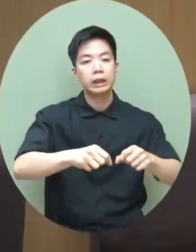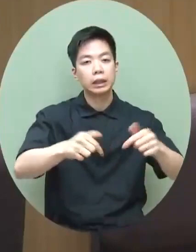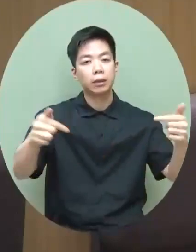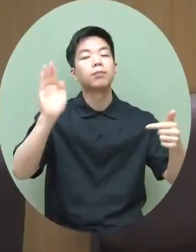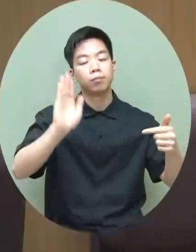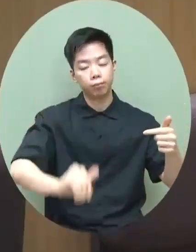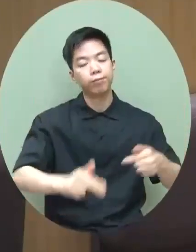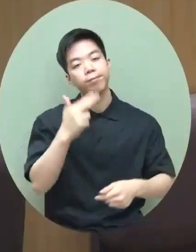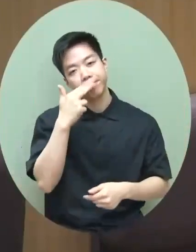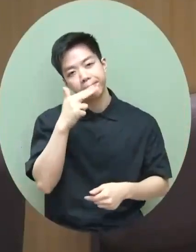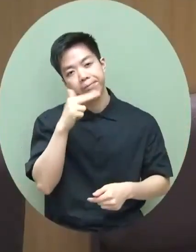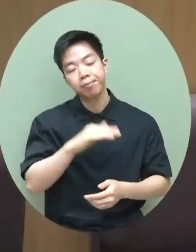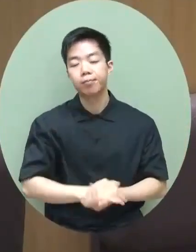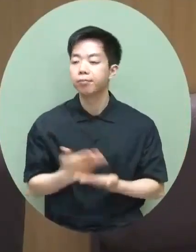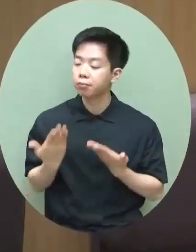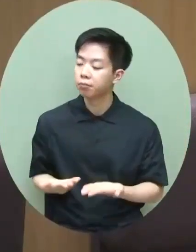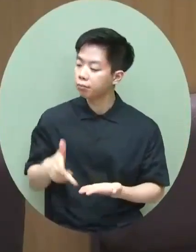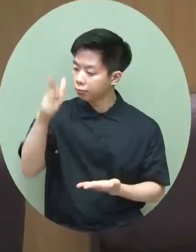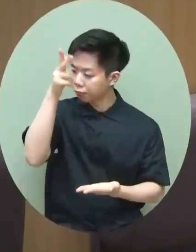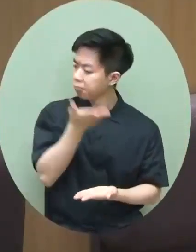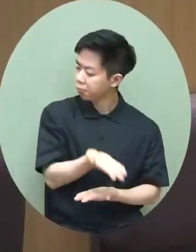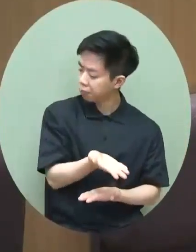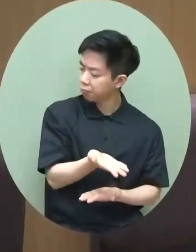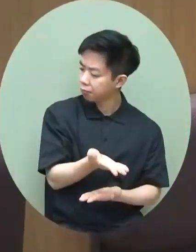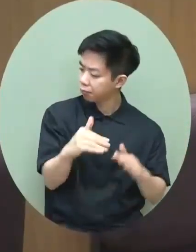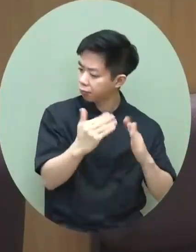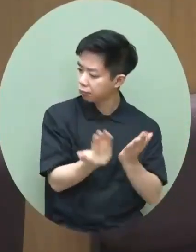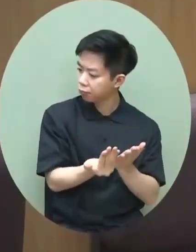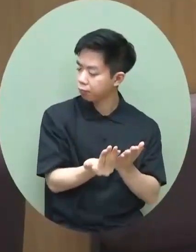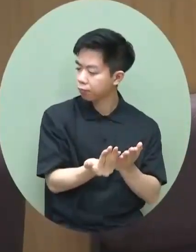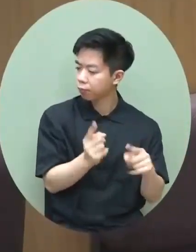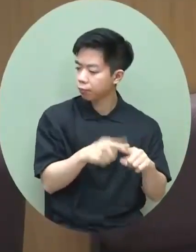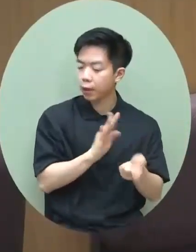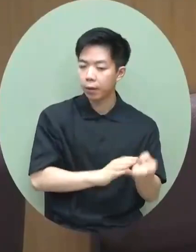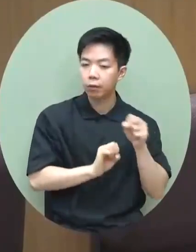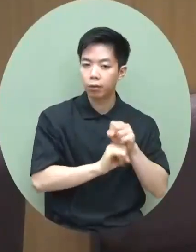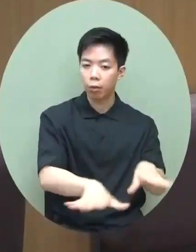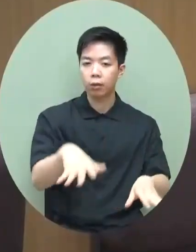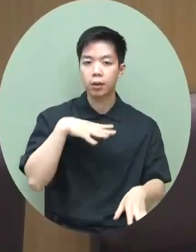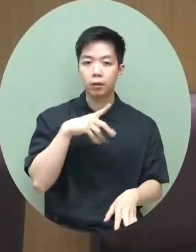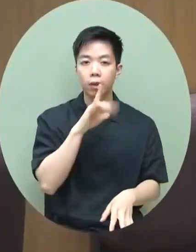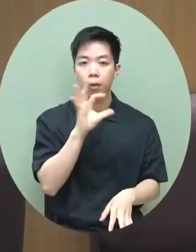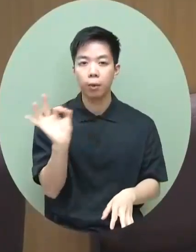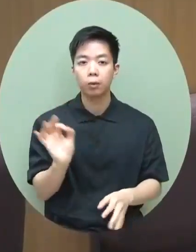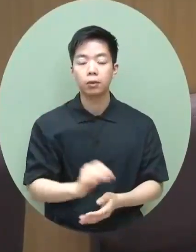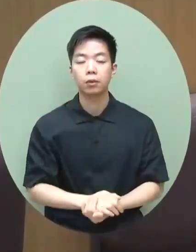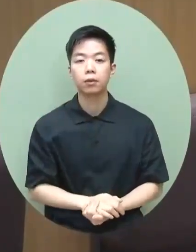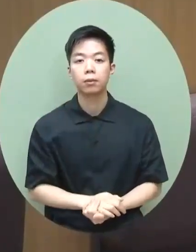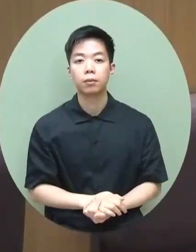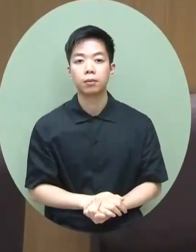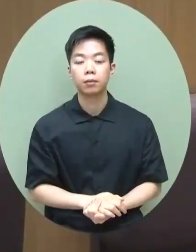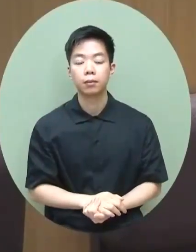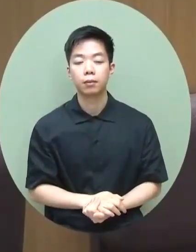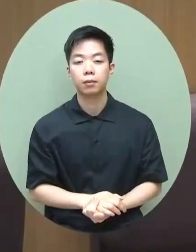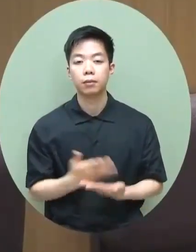風險上其實有冇見到學校裏面有啲爆發嘅情況出現咧？同埋即係嗰8個即係今日嗰快測，其實有